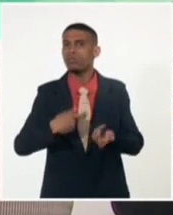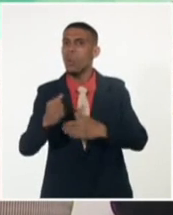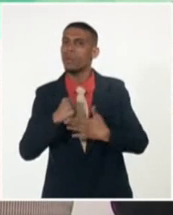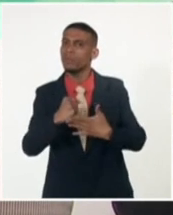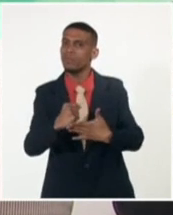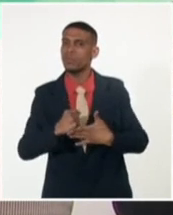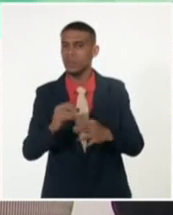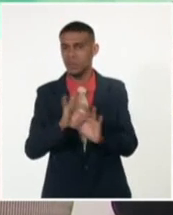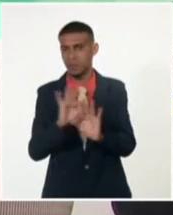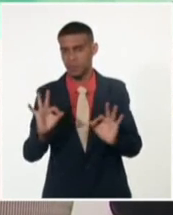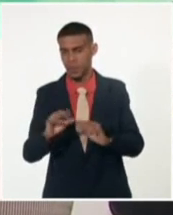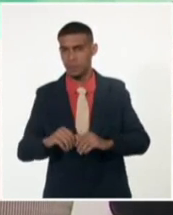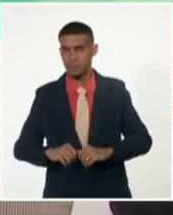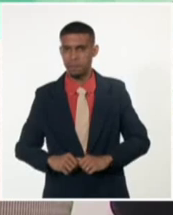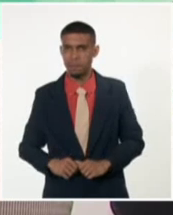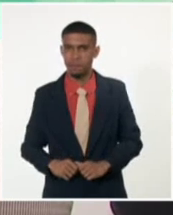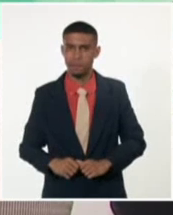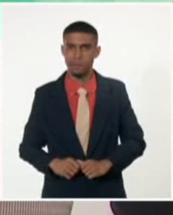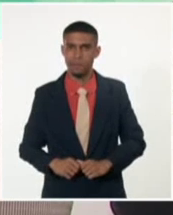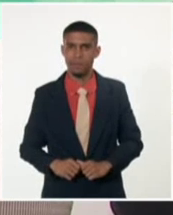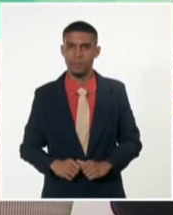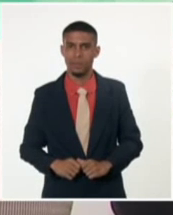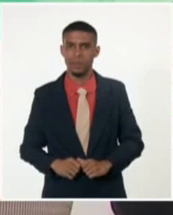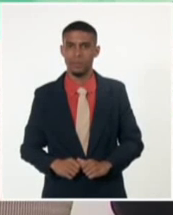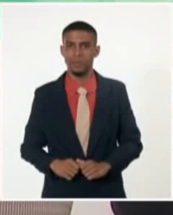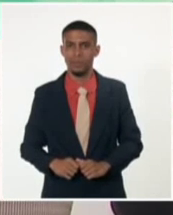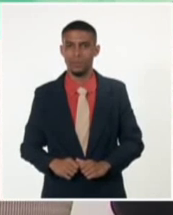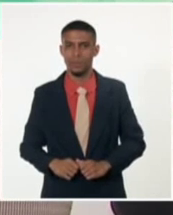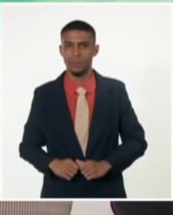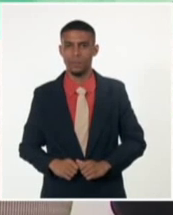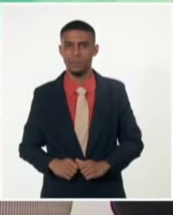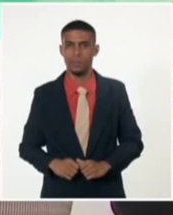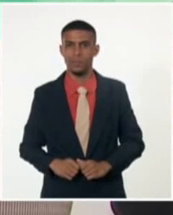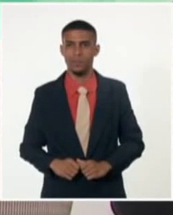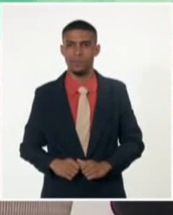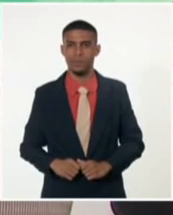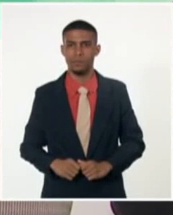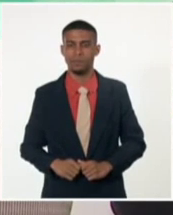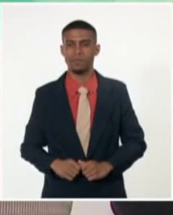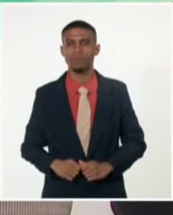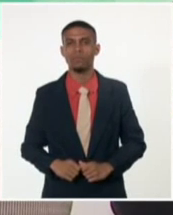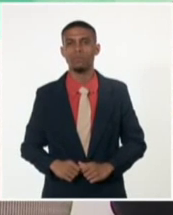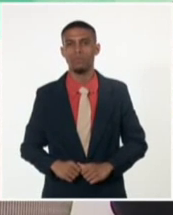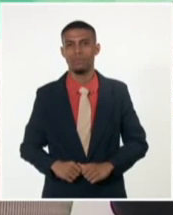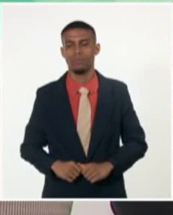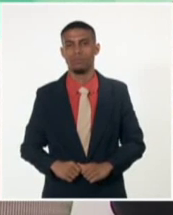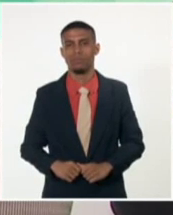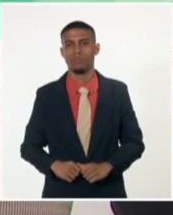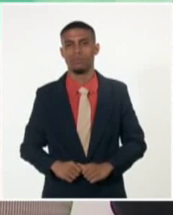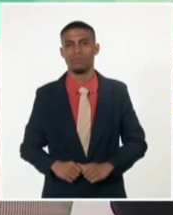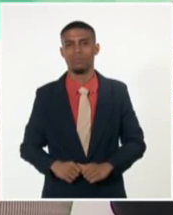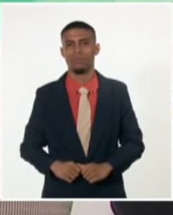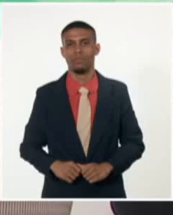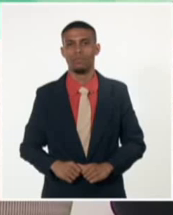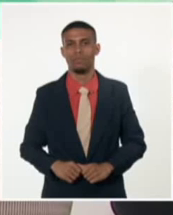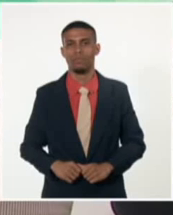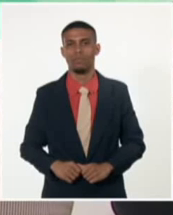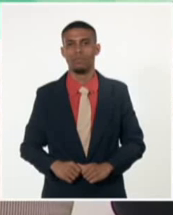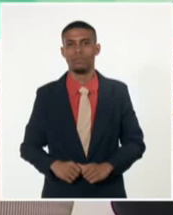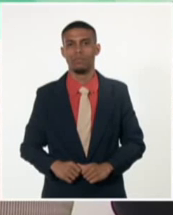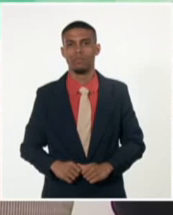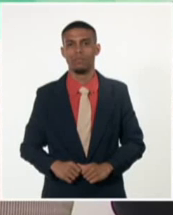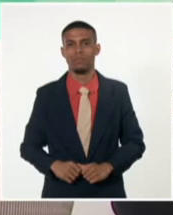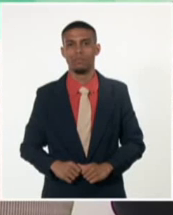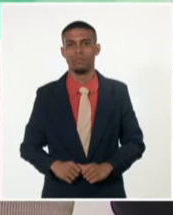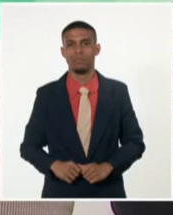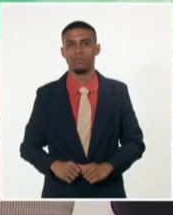adecuada. Il faut augmenter les emprunts officiels pour arriver aux objectifs de